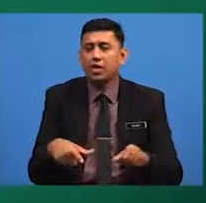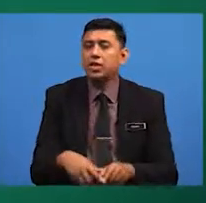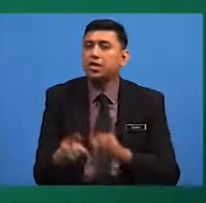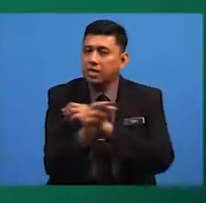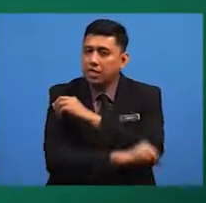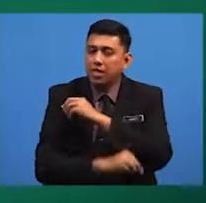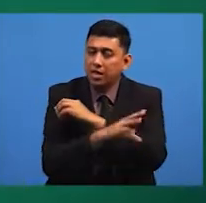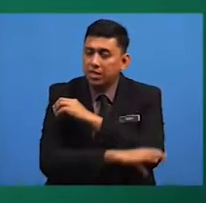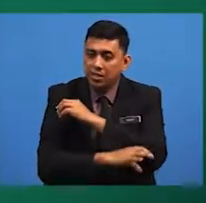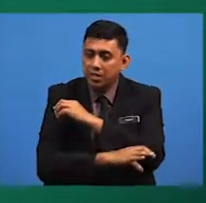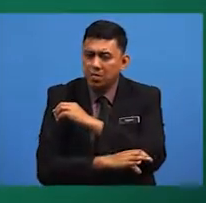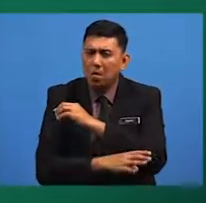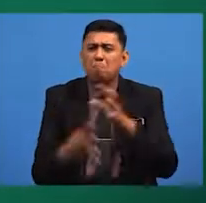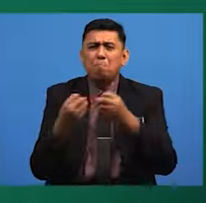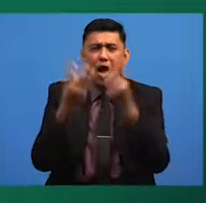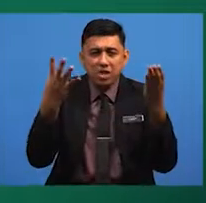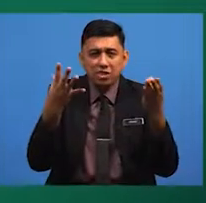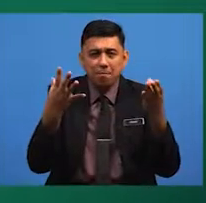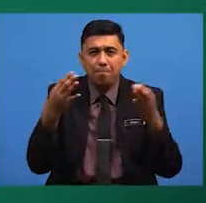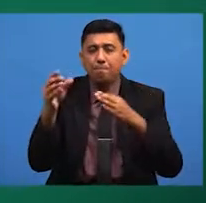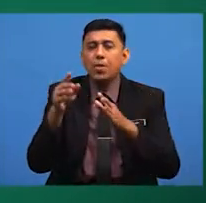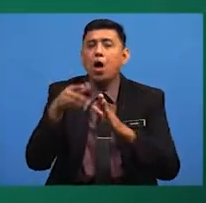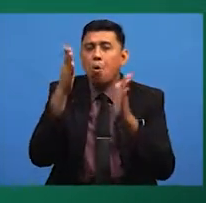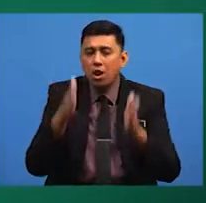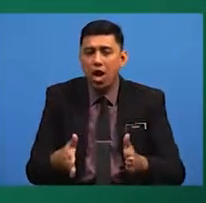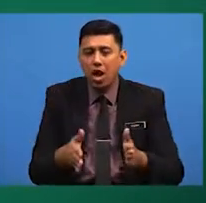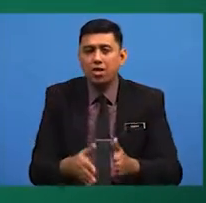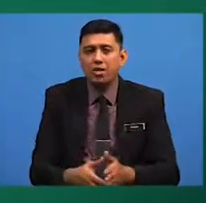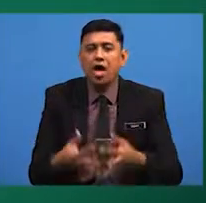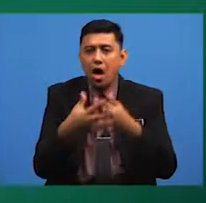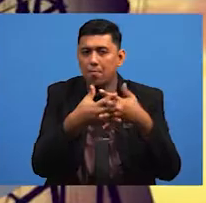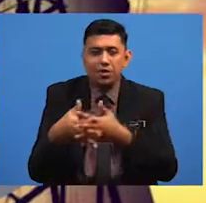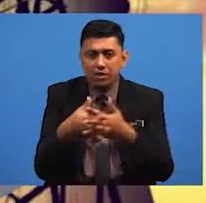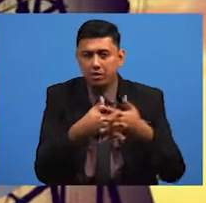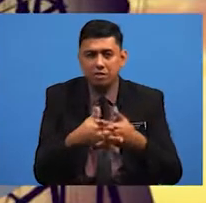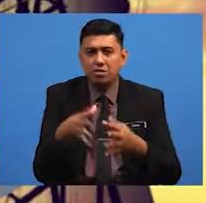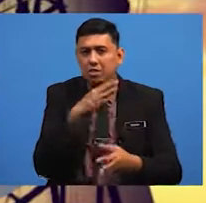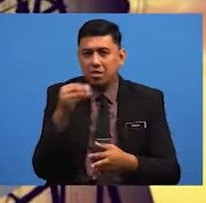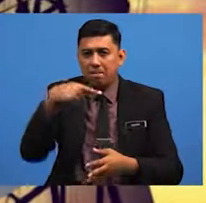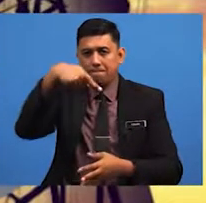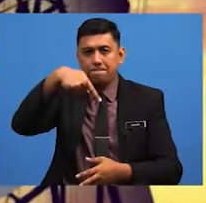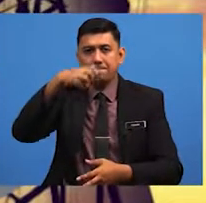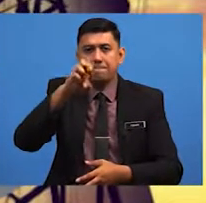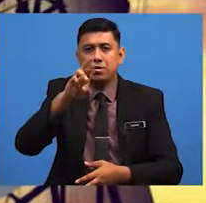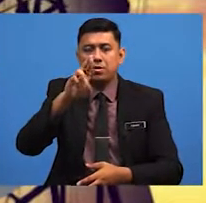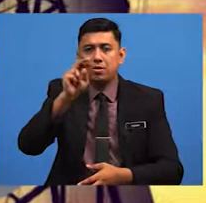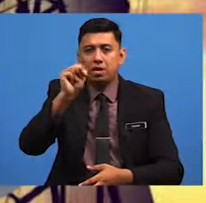mempunyai kepadatan penduduk yang ramai seperti Amerika Serikat dan Perancis